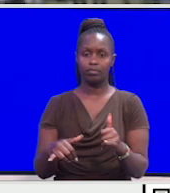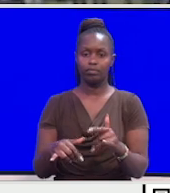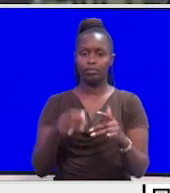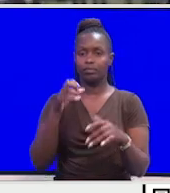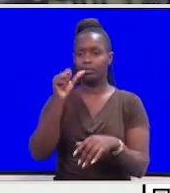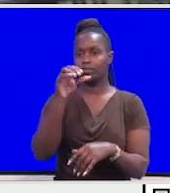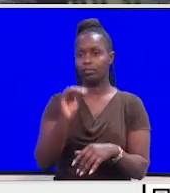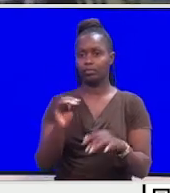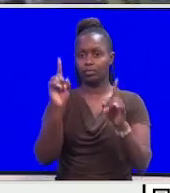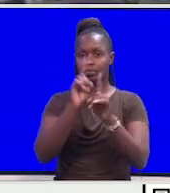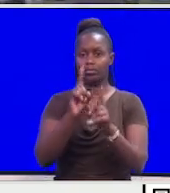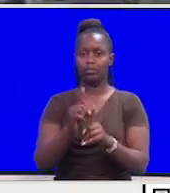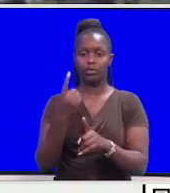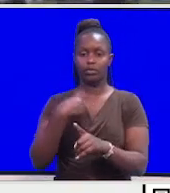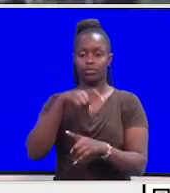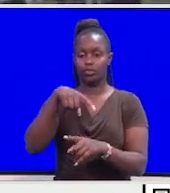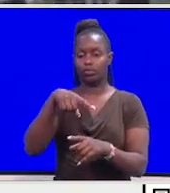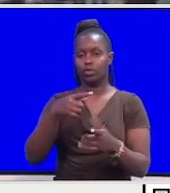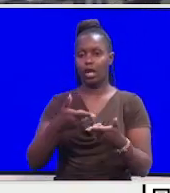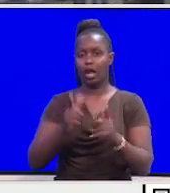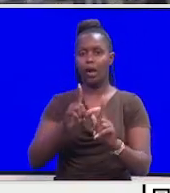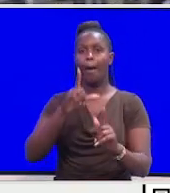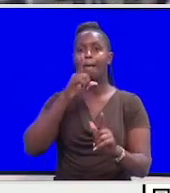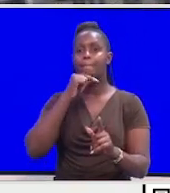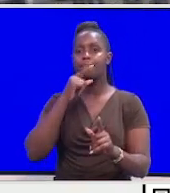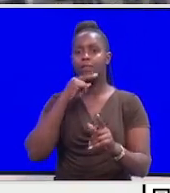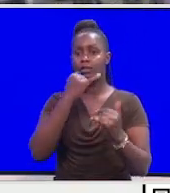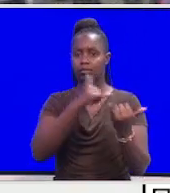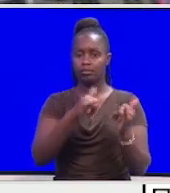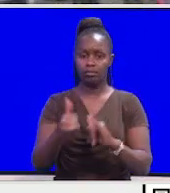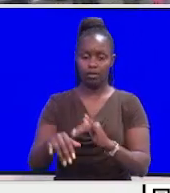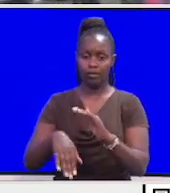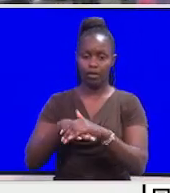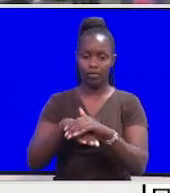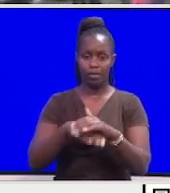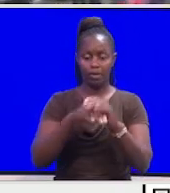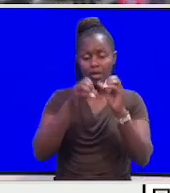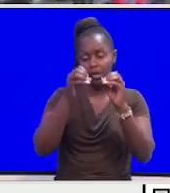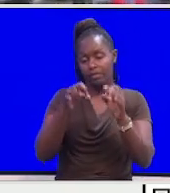I think we should just let the boys play. If you are fans,